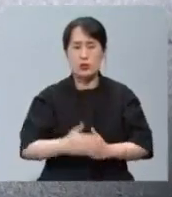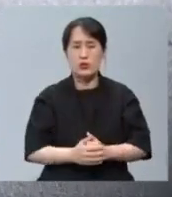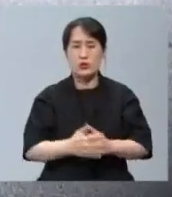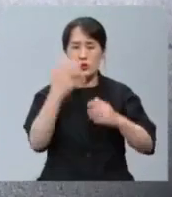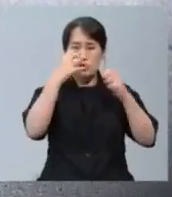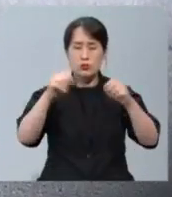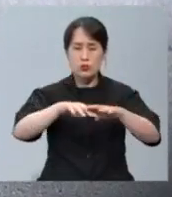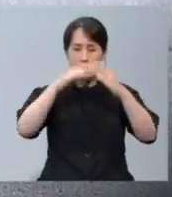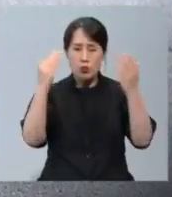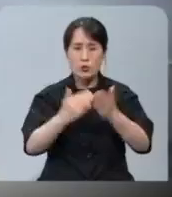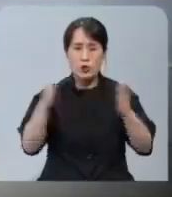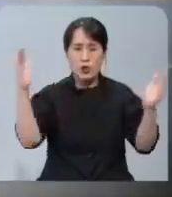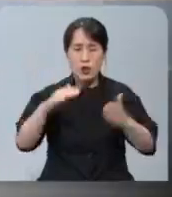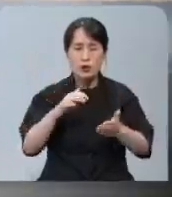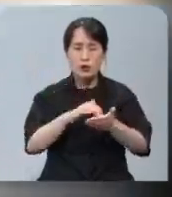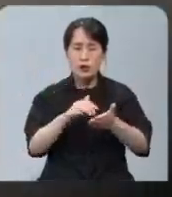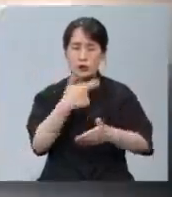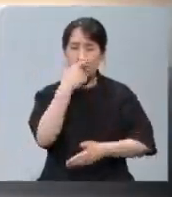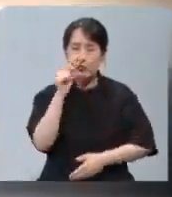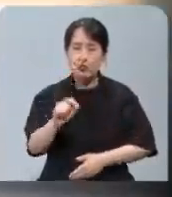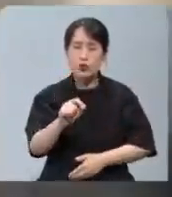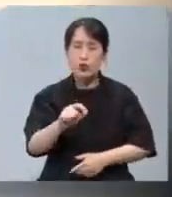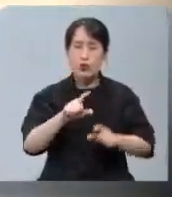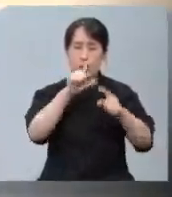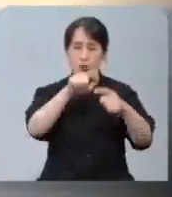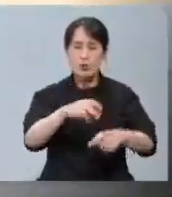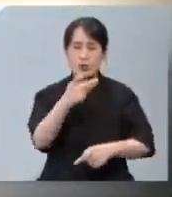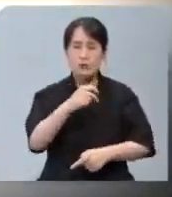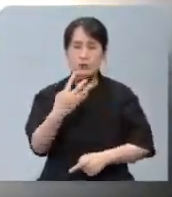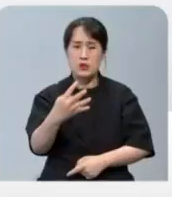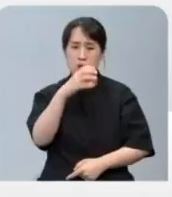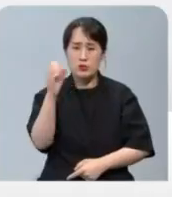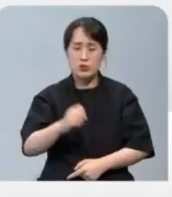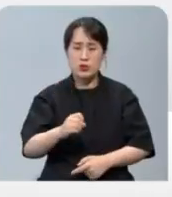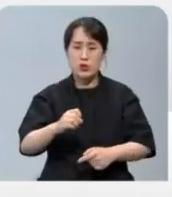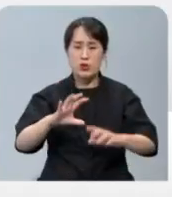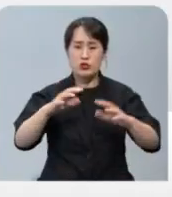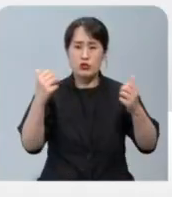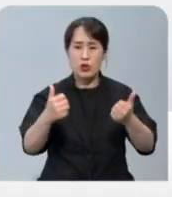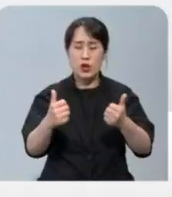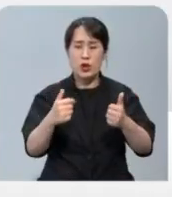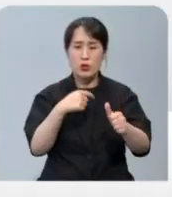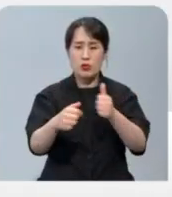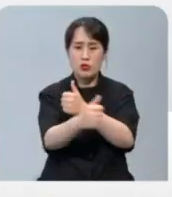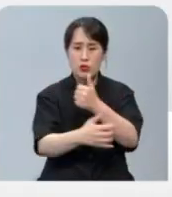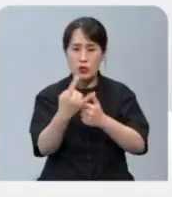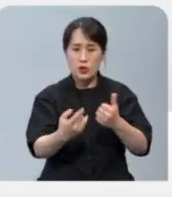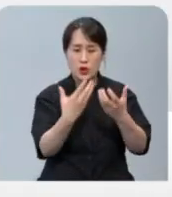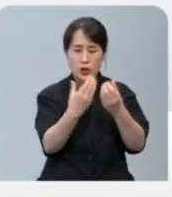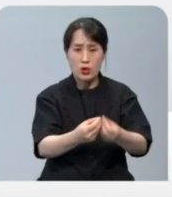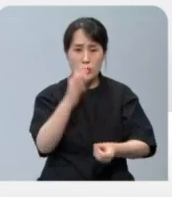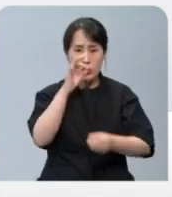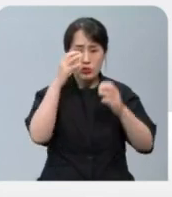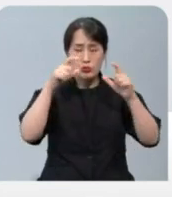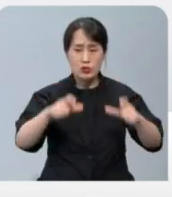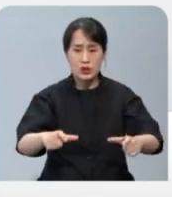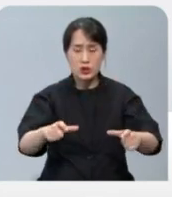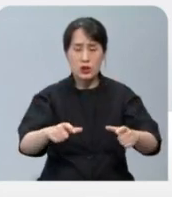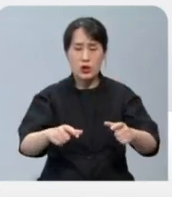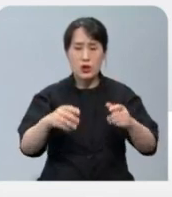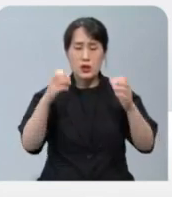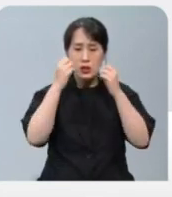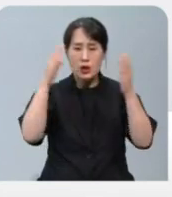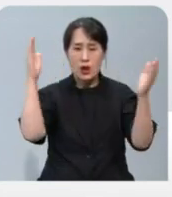대학의 신입생 정원 미달 율은 평균 12.4% 국회 교육위 에 자료를 보면 올해 충북의 대학 신입생 충원율